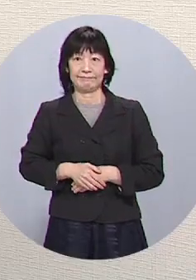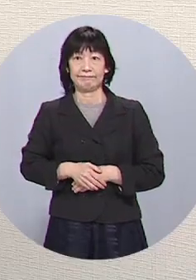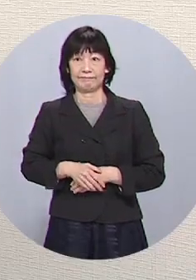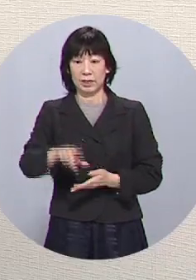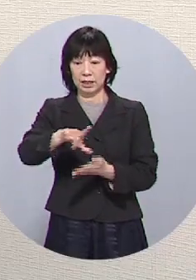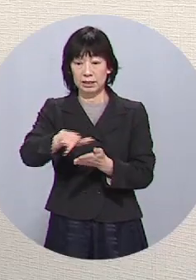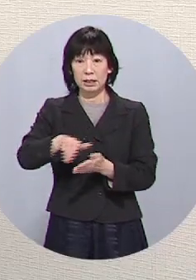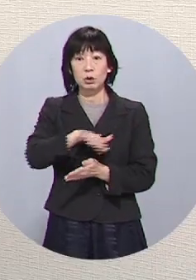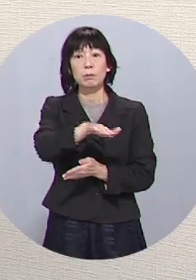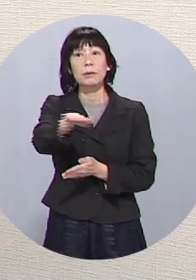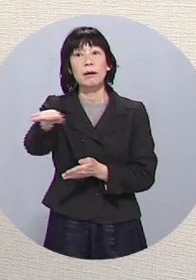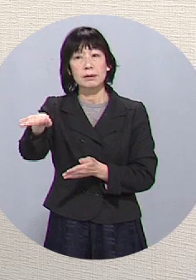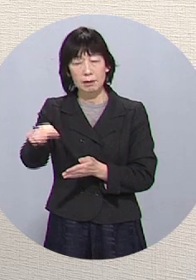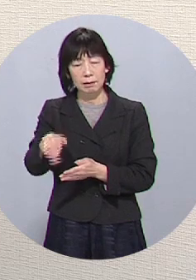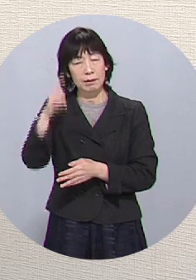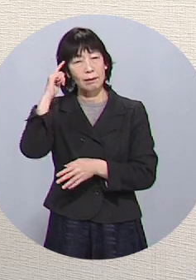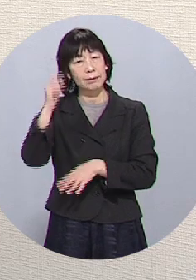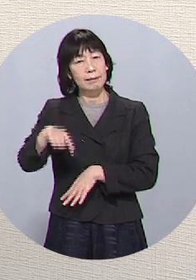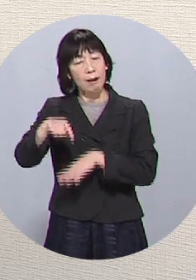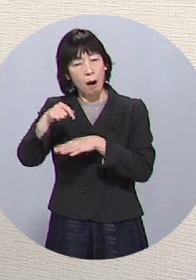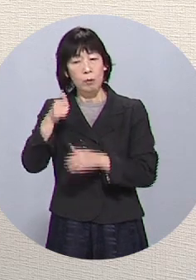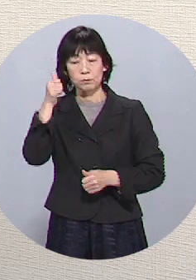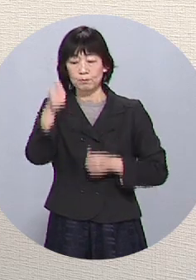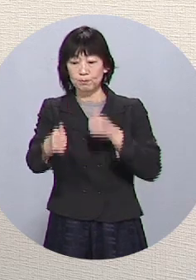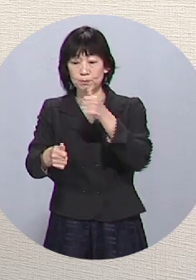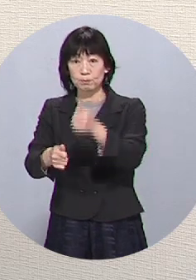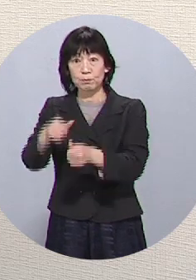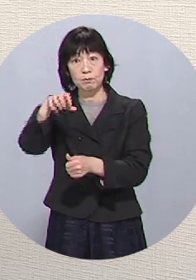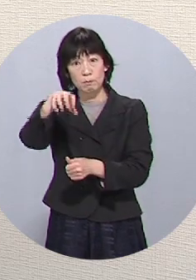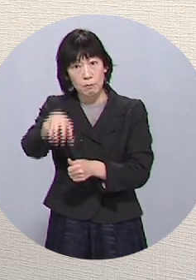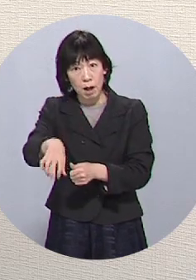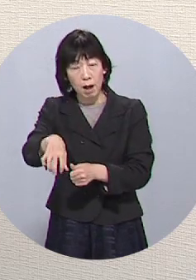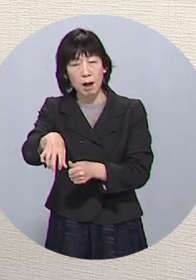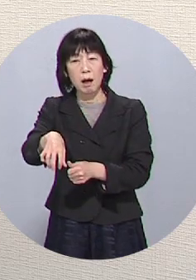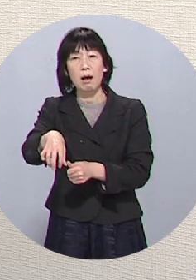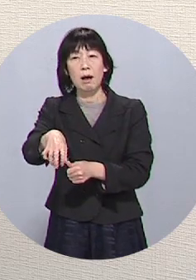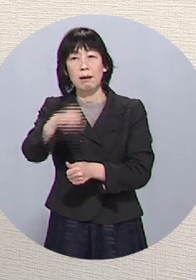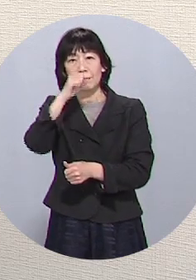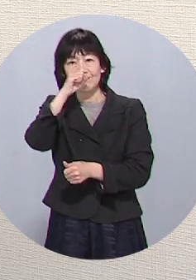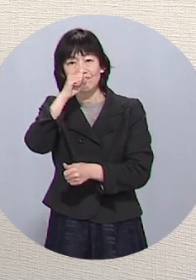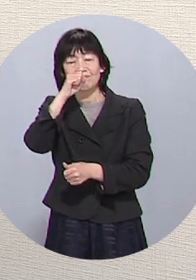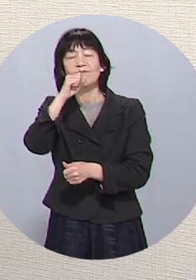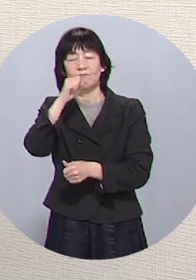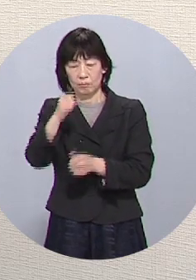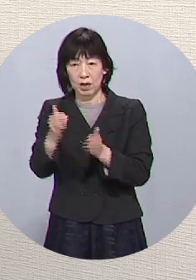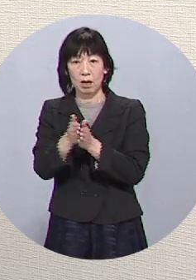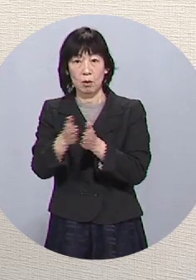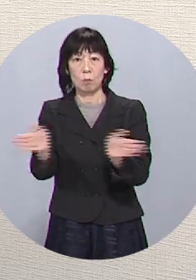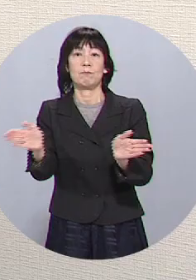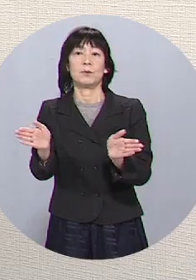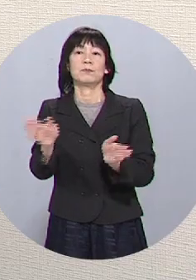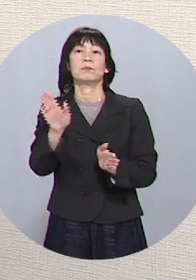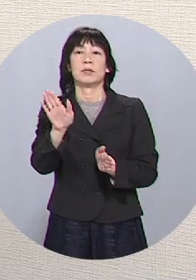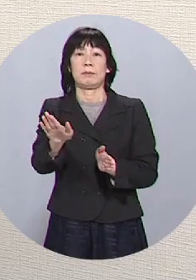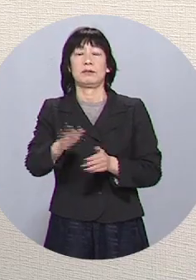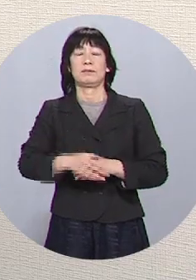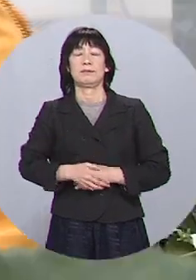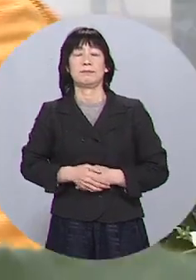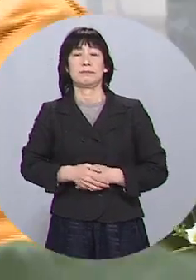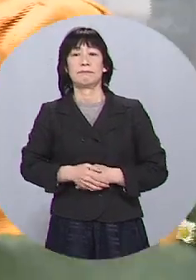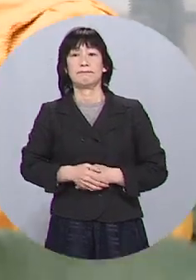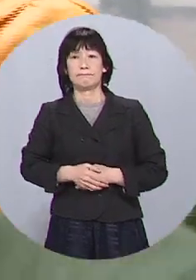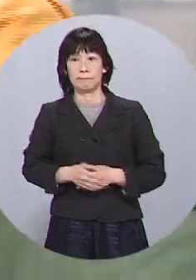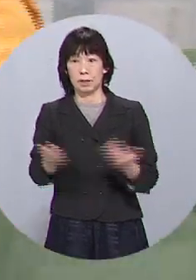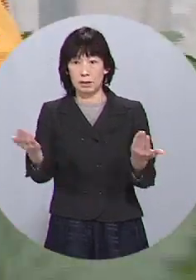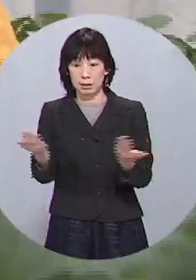地域の方たちが気軽に足を運んでいただけるような空間として地域に開放をしています。